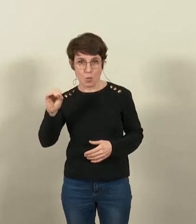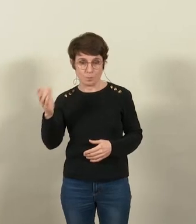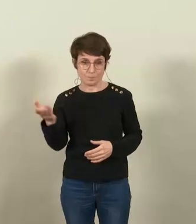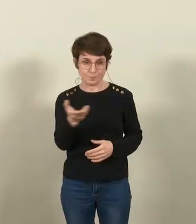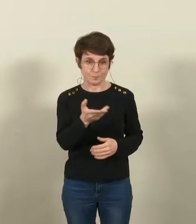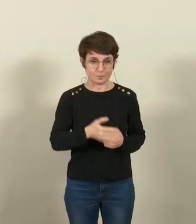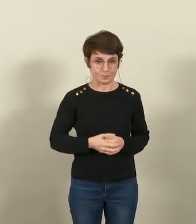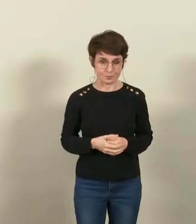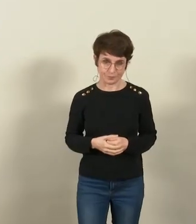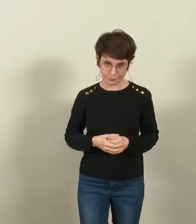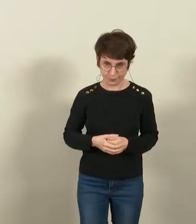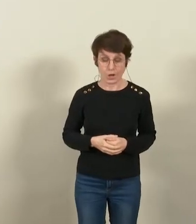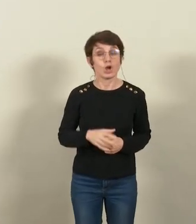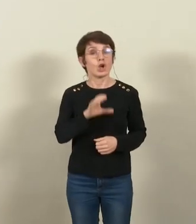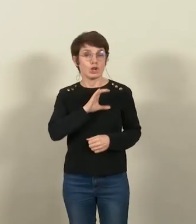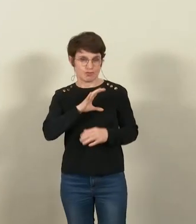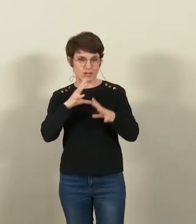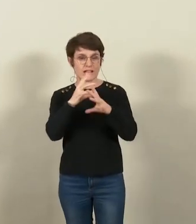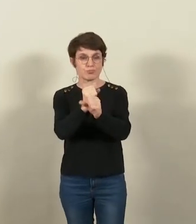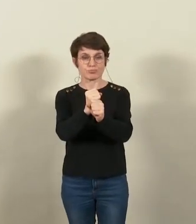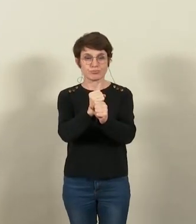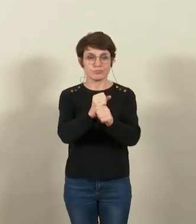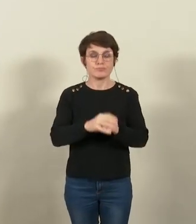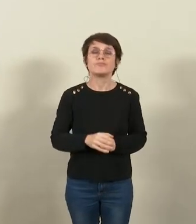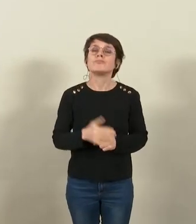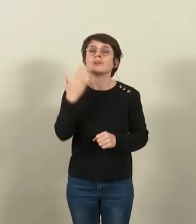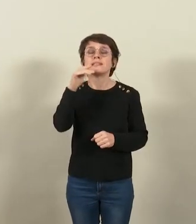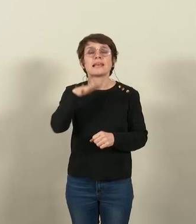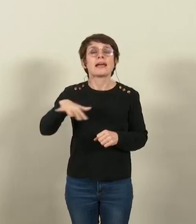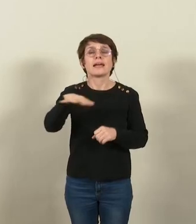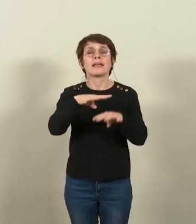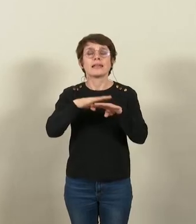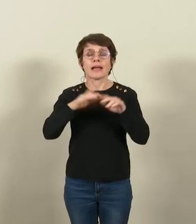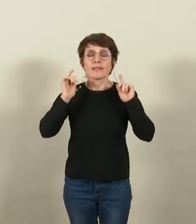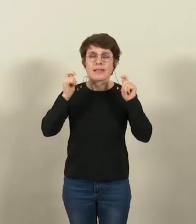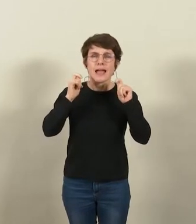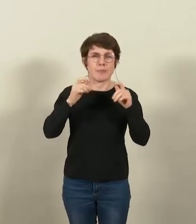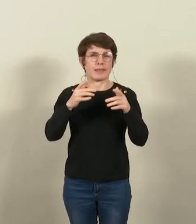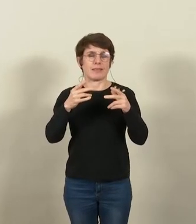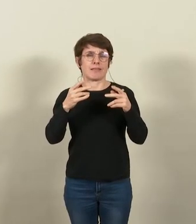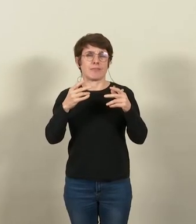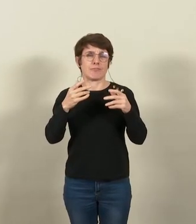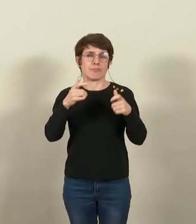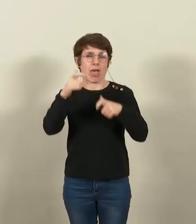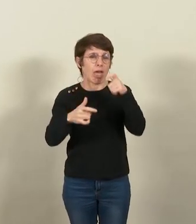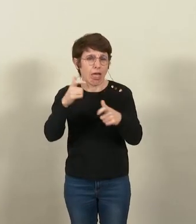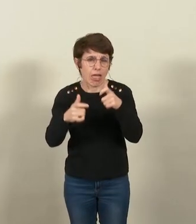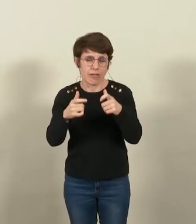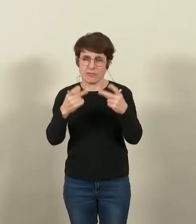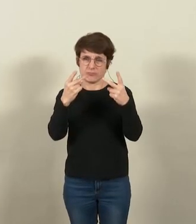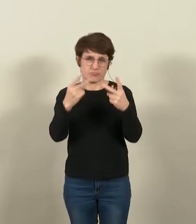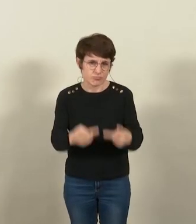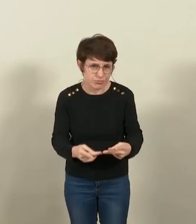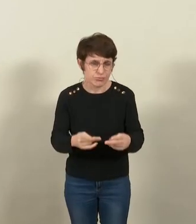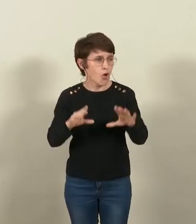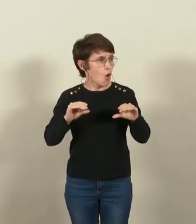Maire je vais essayer d'être assez rapide hein tout le monde le sait la cité ouvrière de laabay est dégradée dépréciée elle répond plus au standard